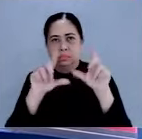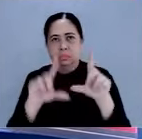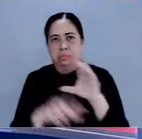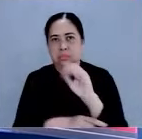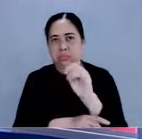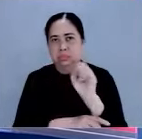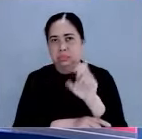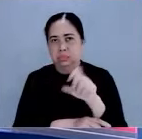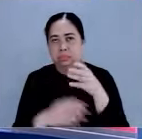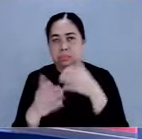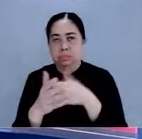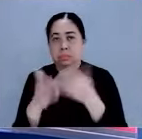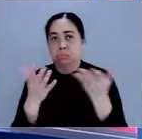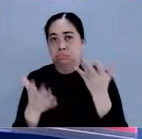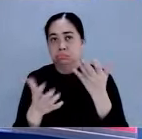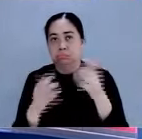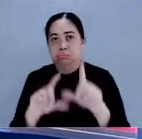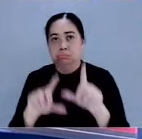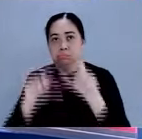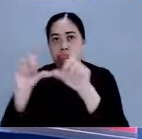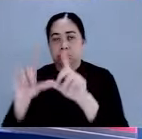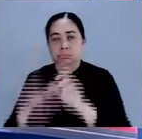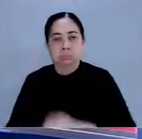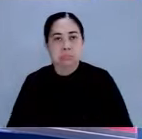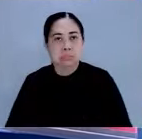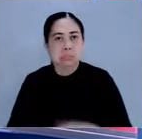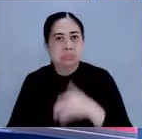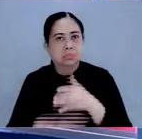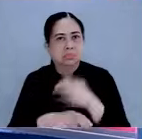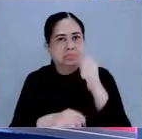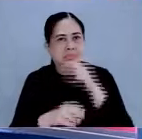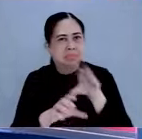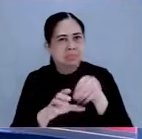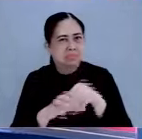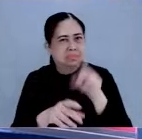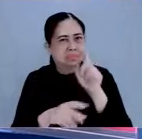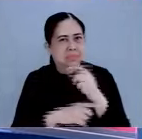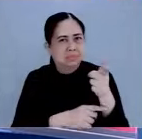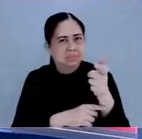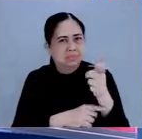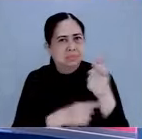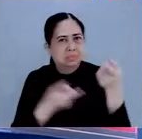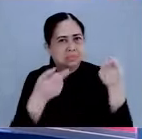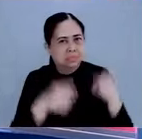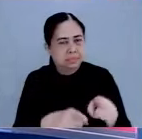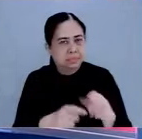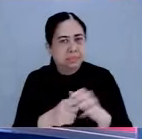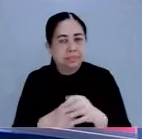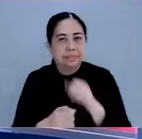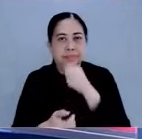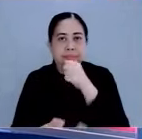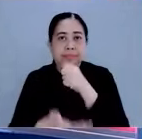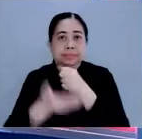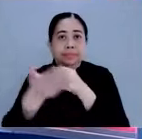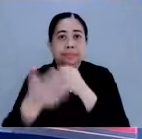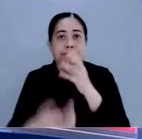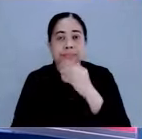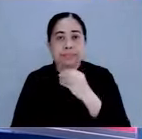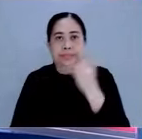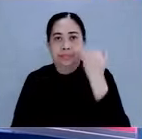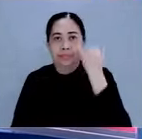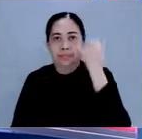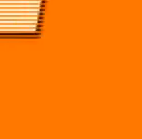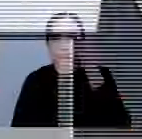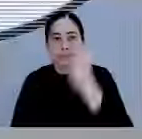kriminal na posible niyang kaharapin matapos masangkot sa isang shooting incident. Nasa frontline ng balitang yan si Ian Suyo.